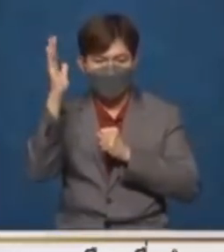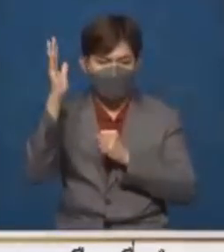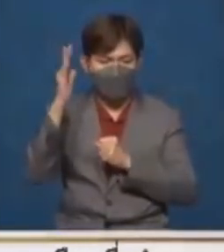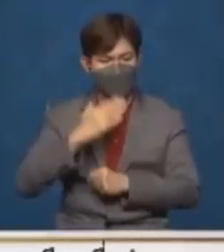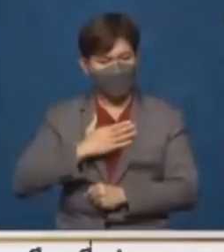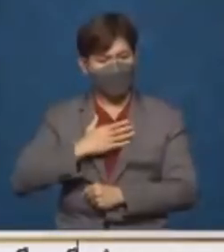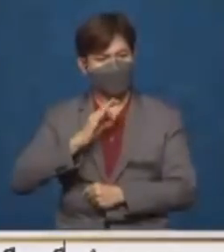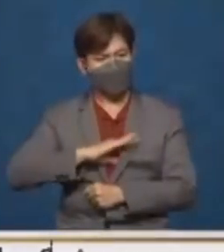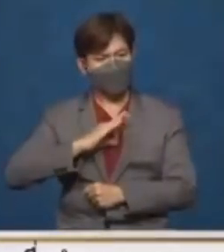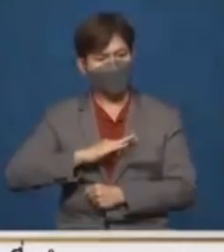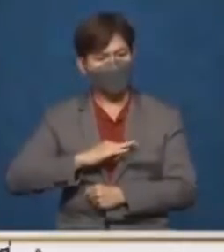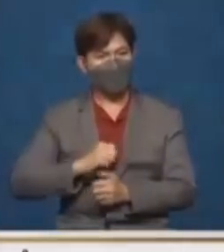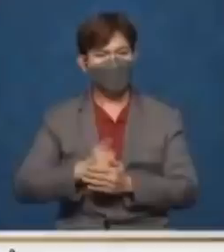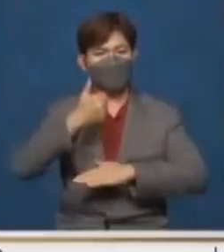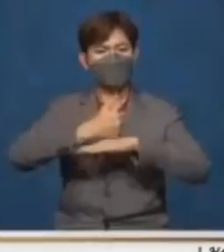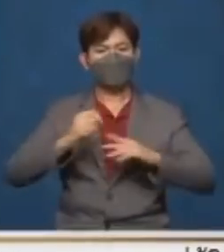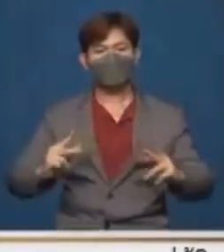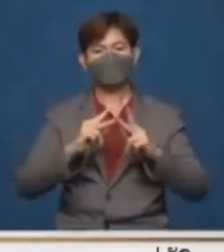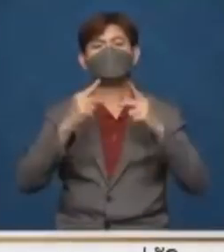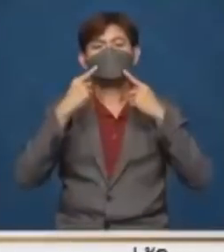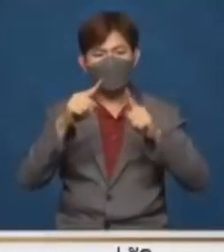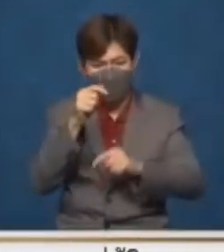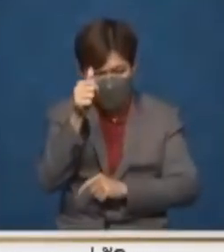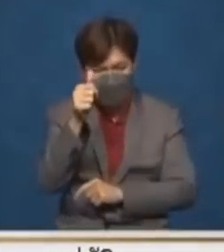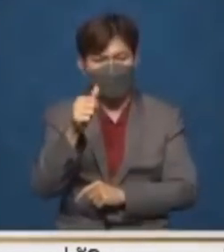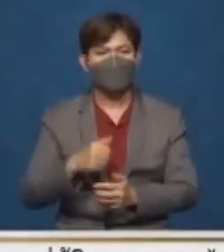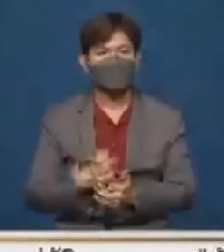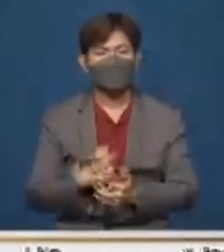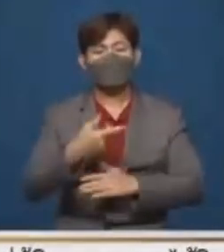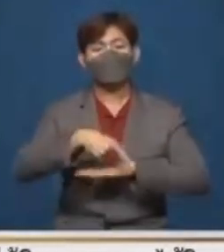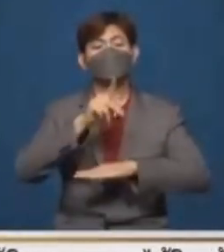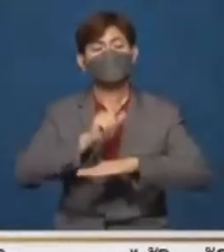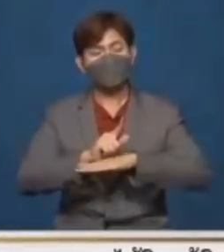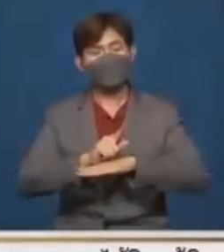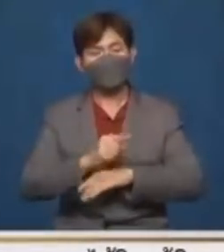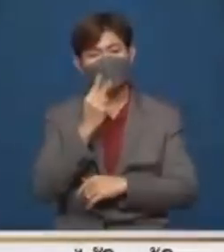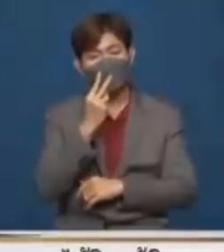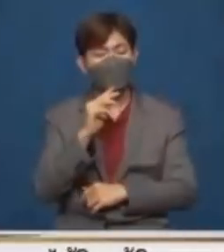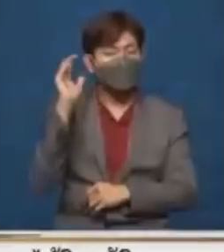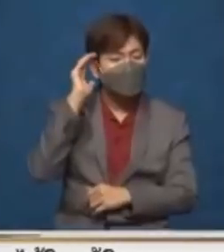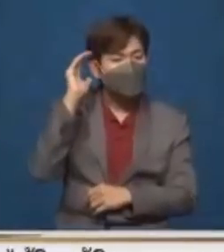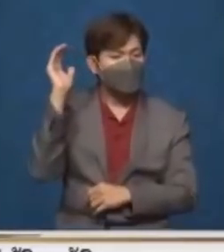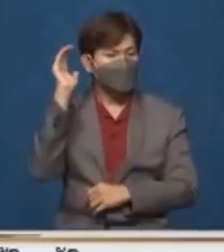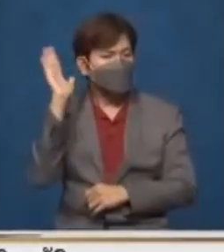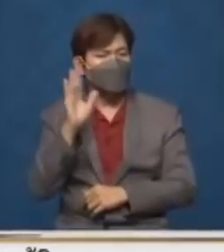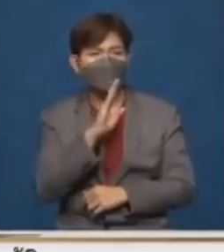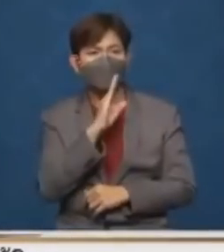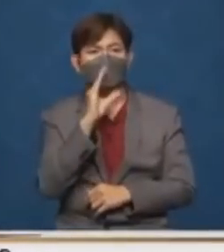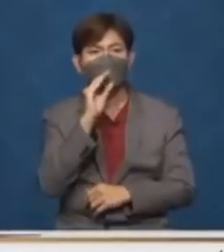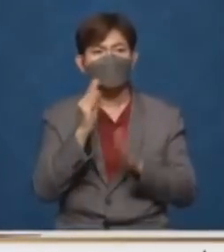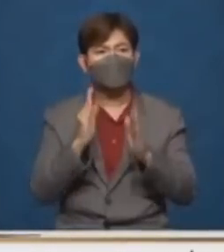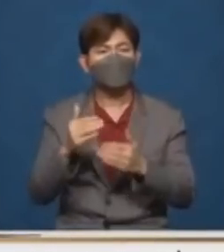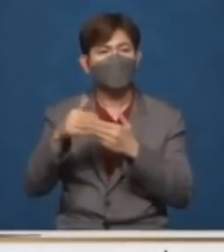คิดว่ารัฐมัตีตอบได้ครัเสรจแล้วท่ประทานเรื่องของการไมไ้วัใจถาไมให้พูดถบคคลภายน